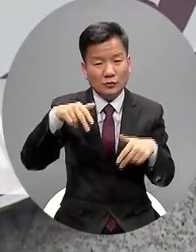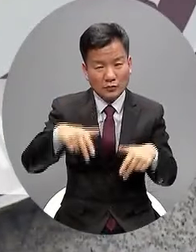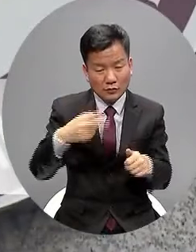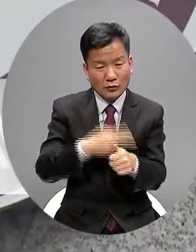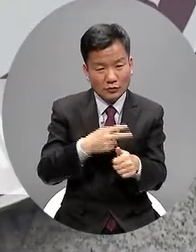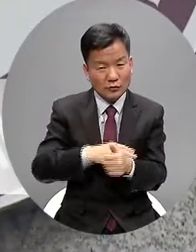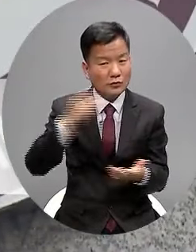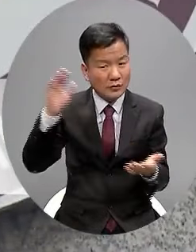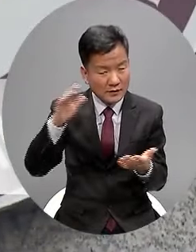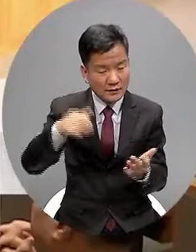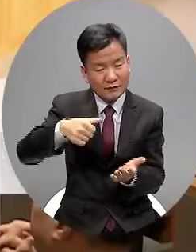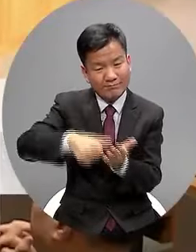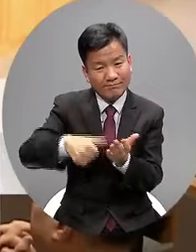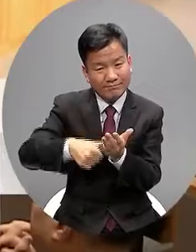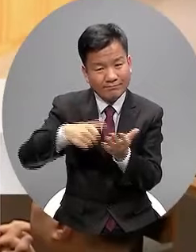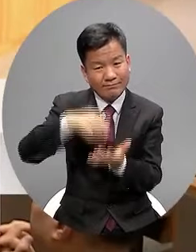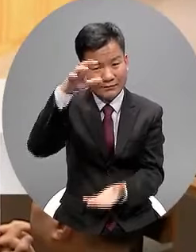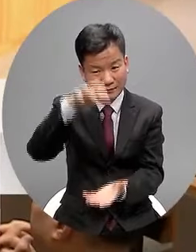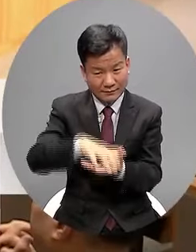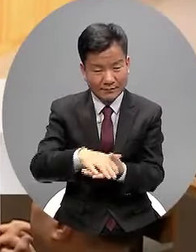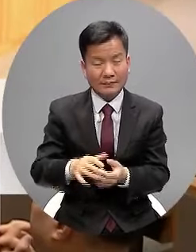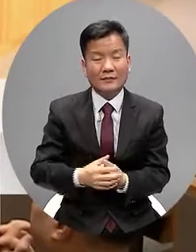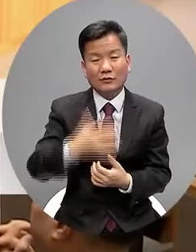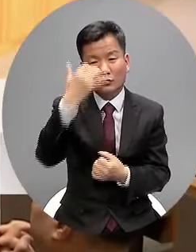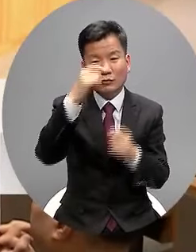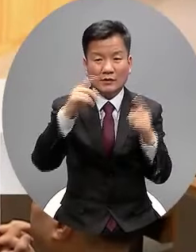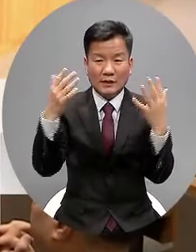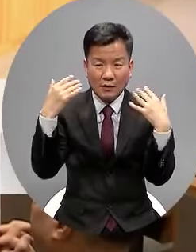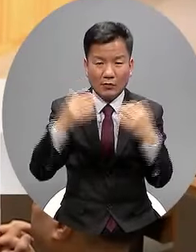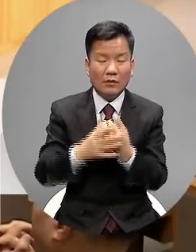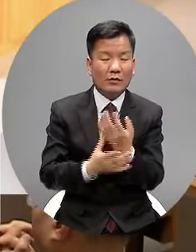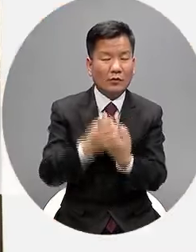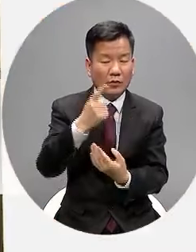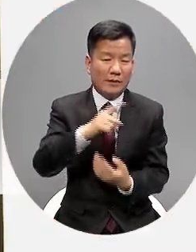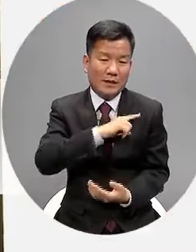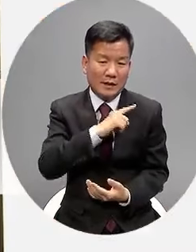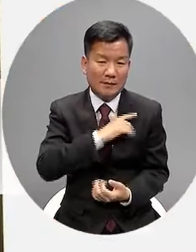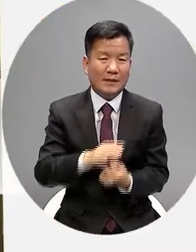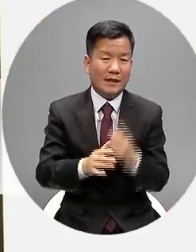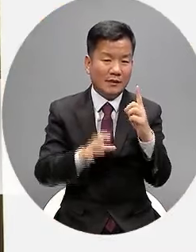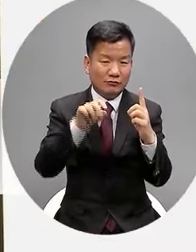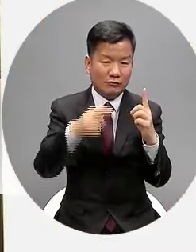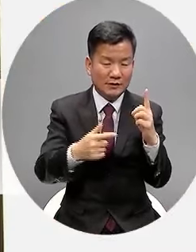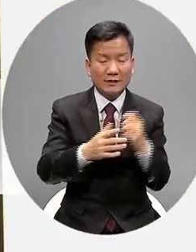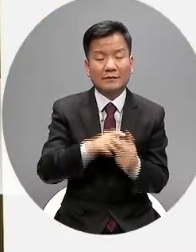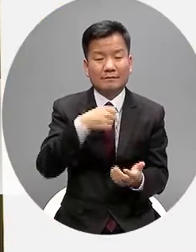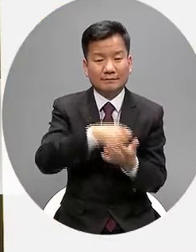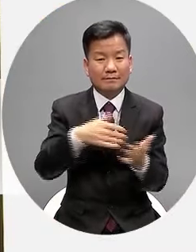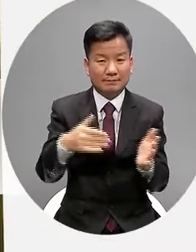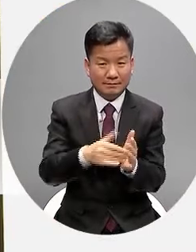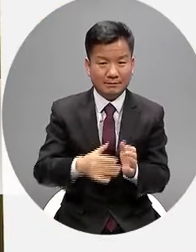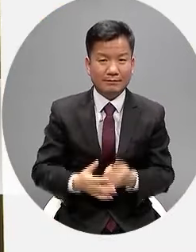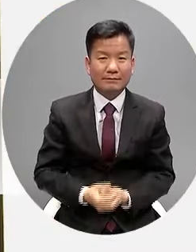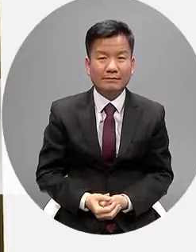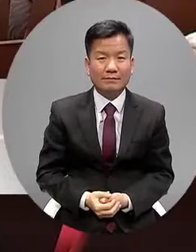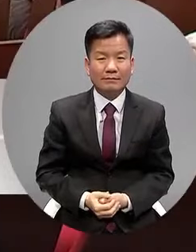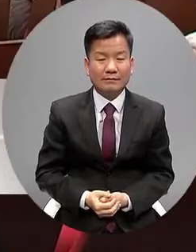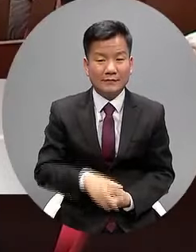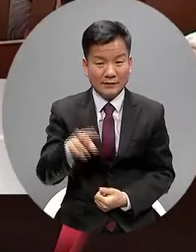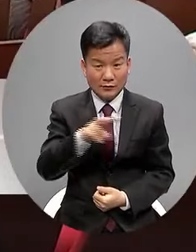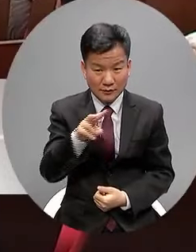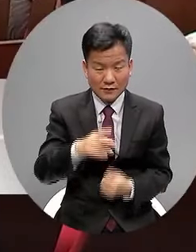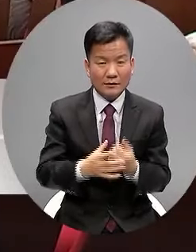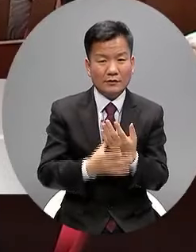직원, 학생들의 투표를 종합한 결과 충북대학교가 통합교명 1순위로 정해졌습니다. 두